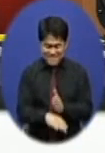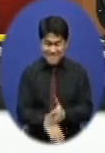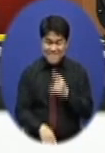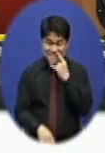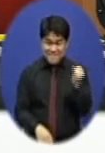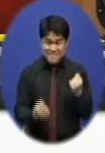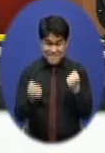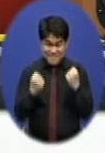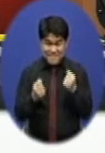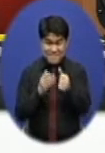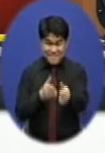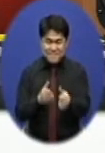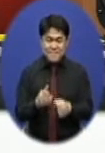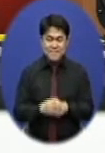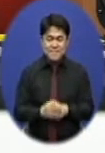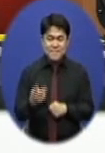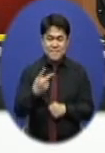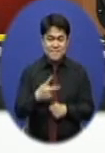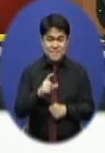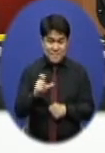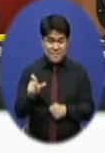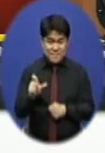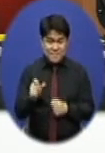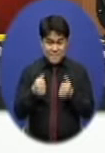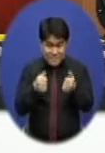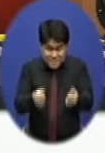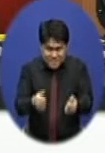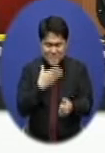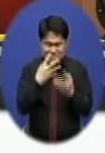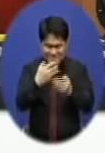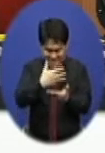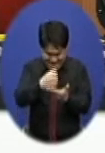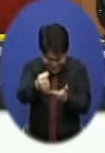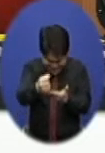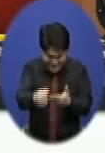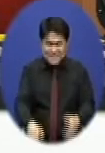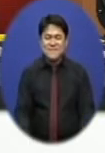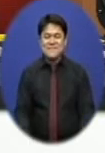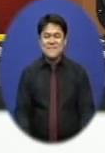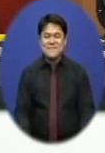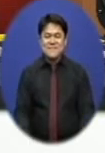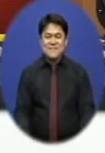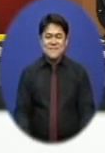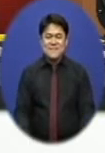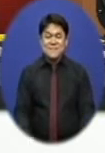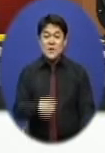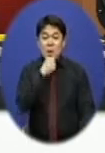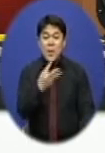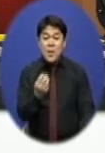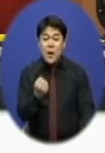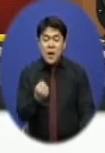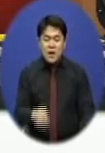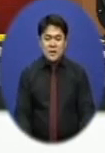어머님도 건강하시고요. 네. 새해 인사드리겠습니다. 네. 미리서 네. 새해 복 많이 받으세요, 어머니. 네, 저도요. 자, 네. 몇 표 받으셨는지